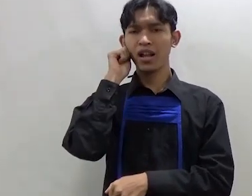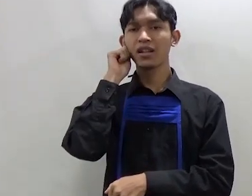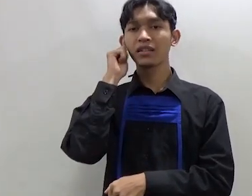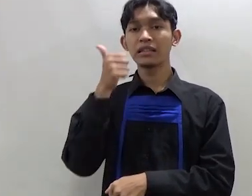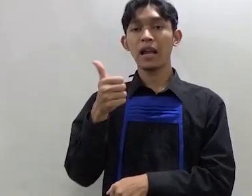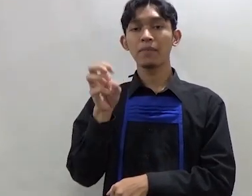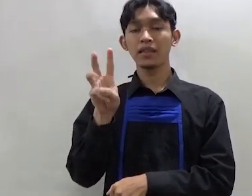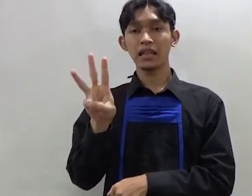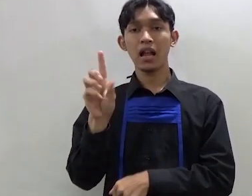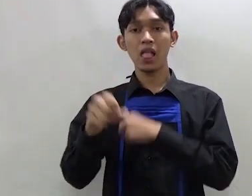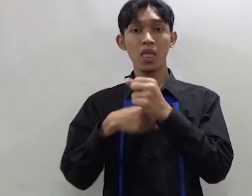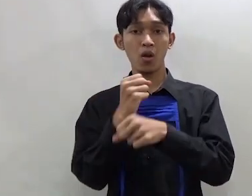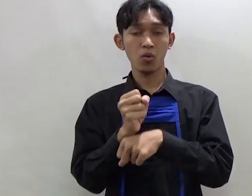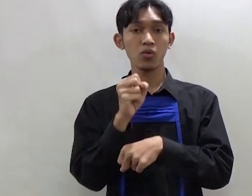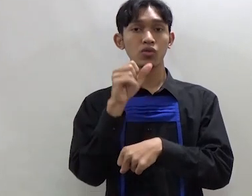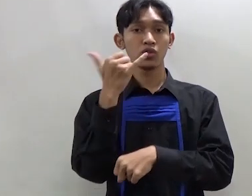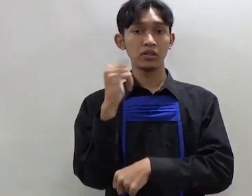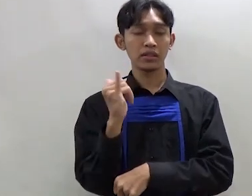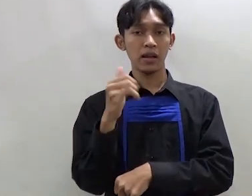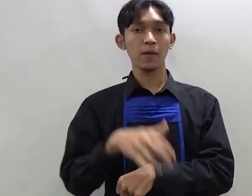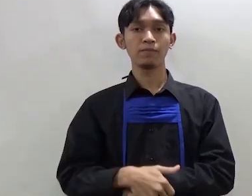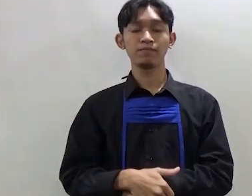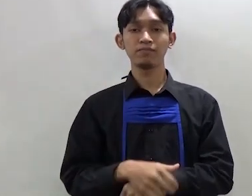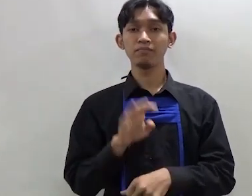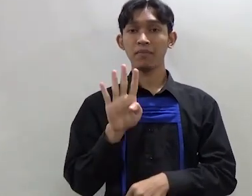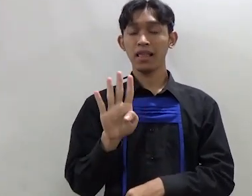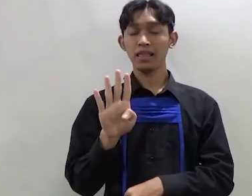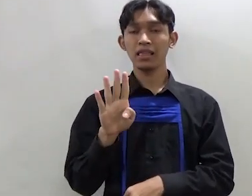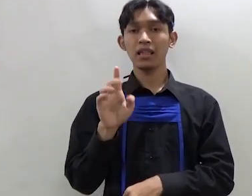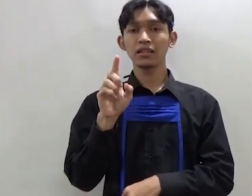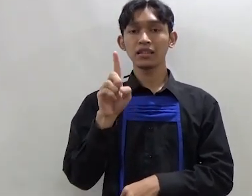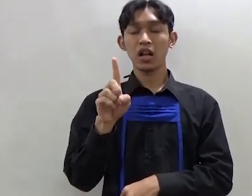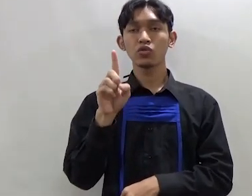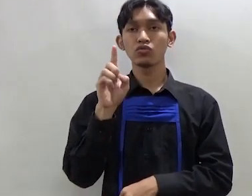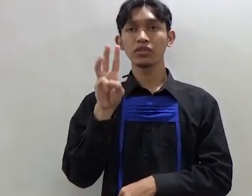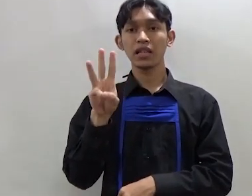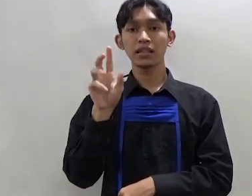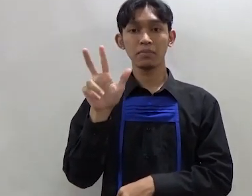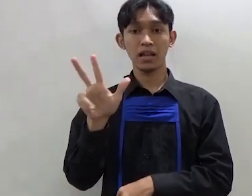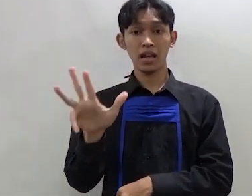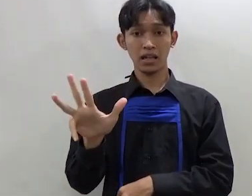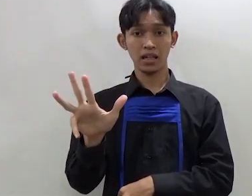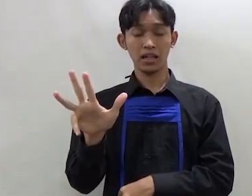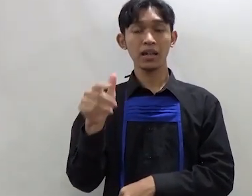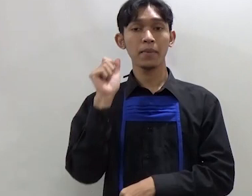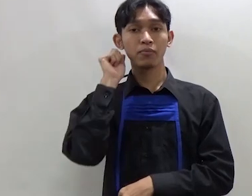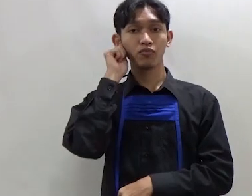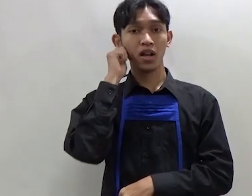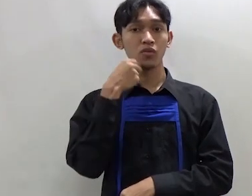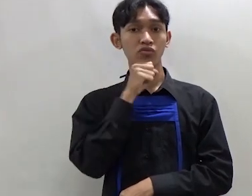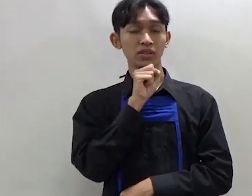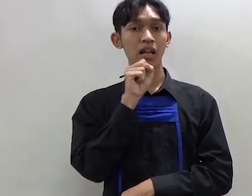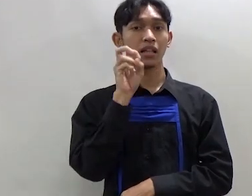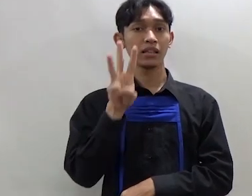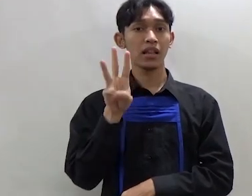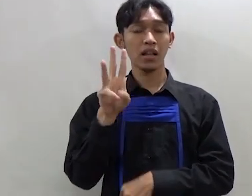meninggal dunia dan hasil uji lab belum diketahui ada penambahan 2, yaitu laki-laki 56 tahun